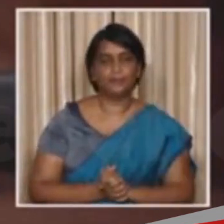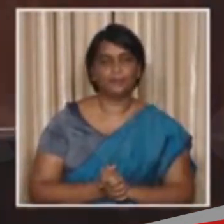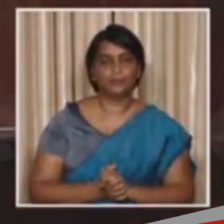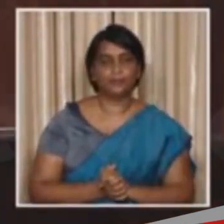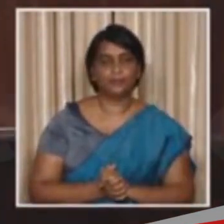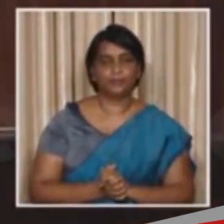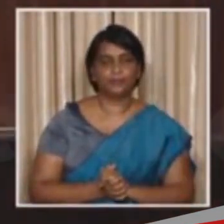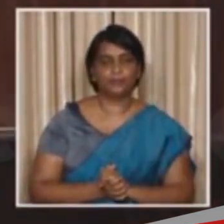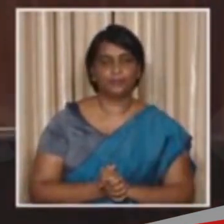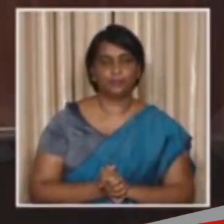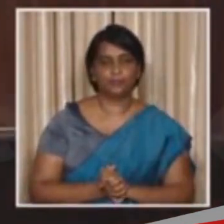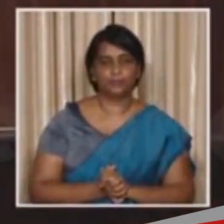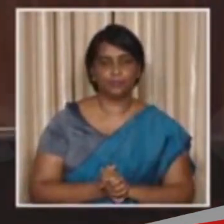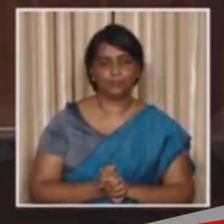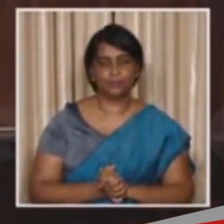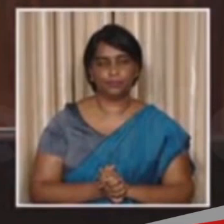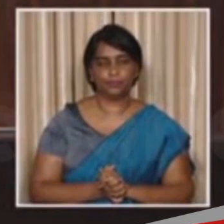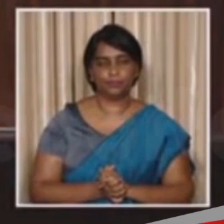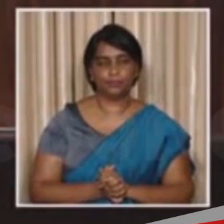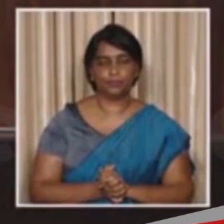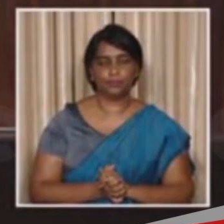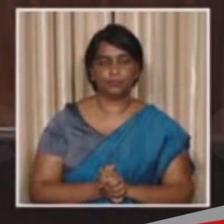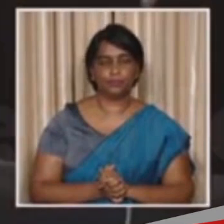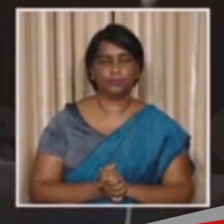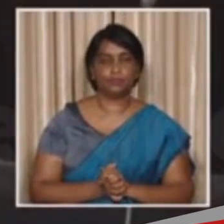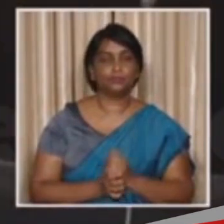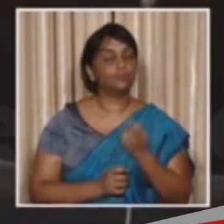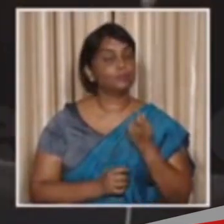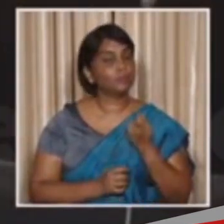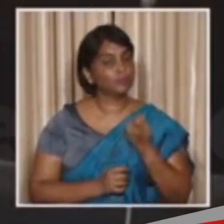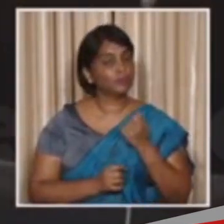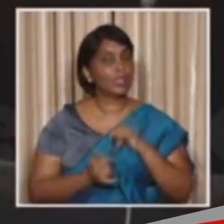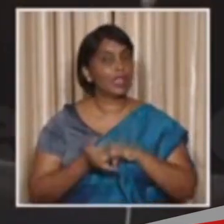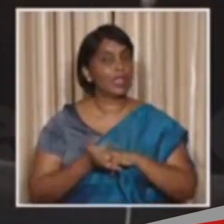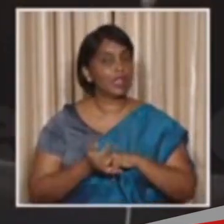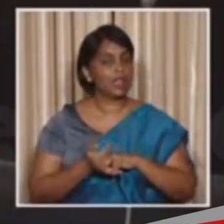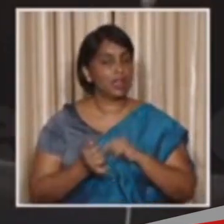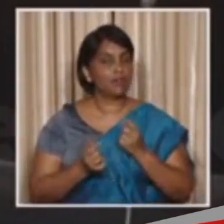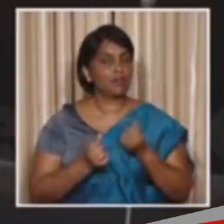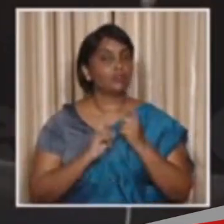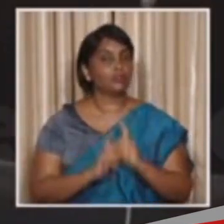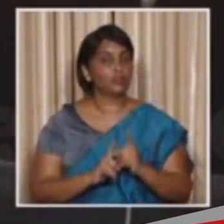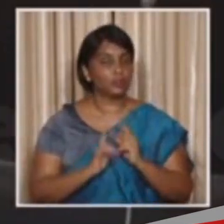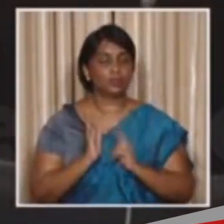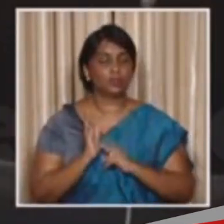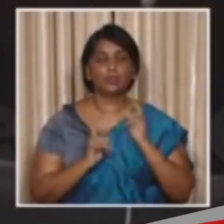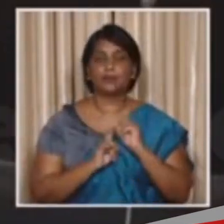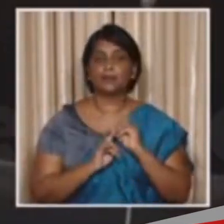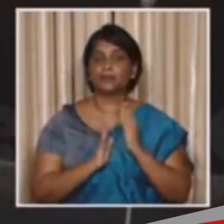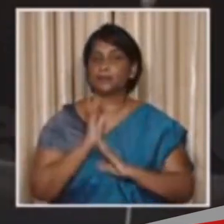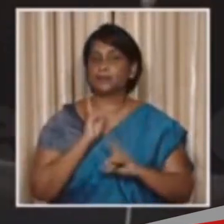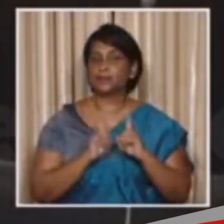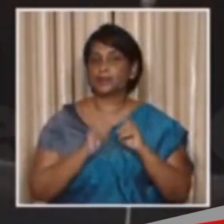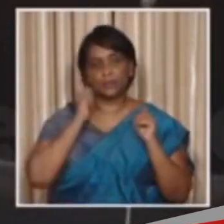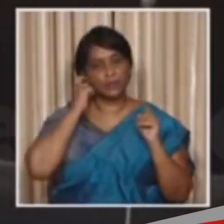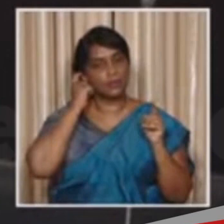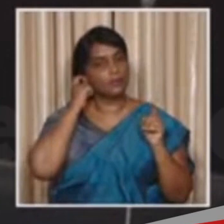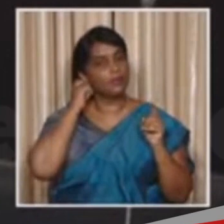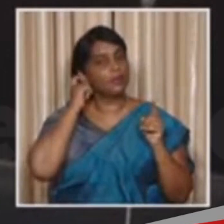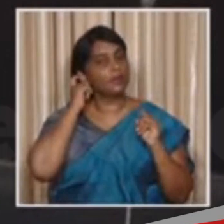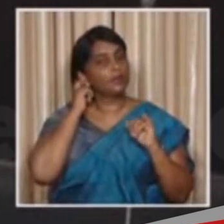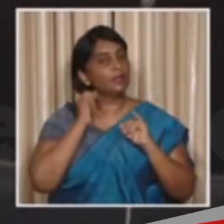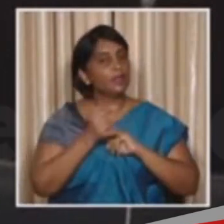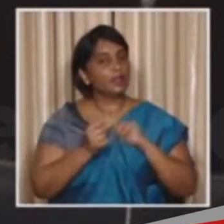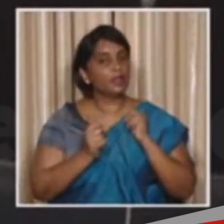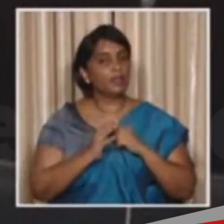සභානායකතුමා. මයිකේ මුදල් ලේකම් මුදල් ආර්ථික ස්ථායීකරණ සහ ජාතික ප්‍රතිපත්ති අමාත්‍යංශයේ ලේකම්